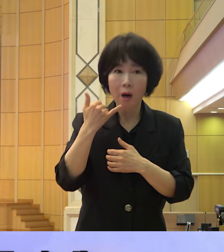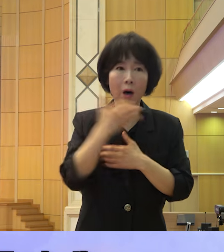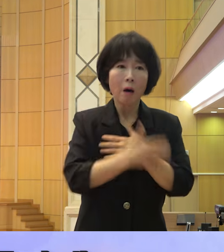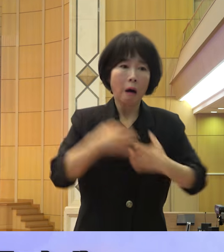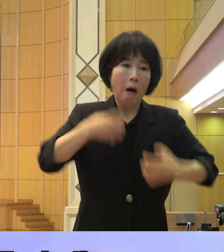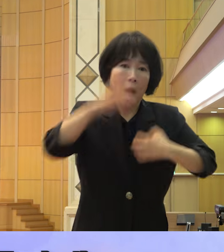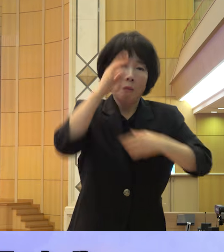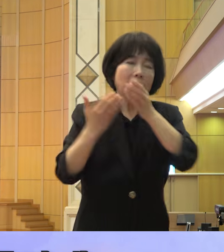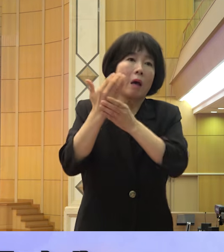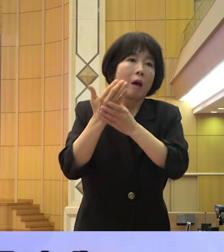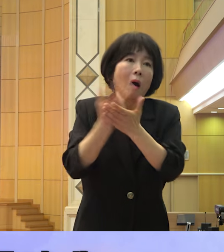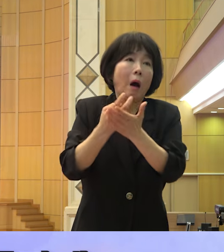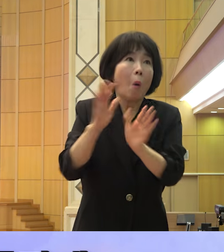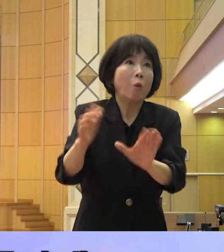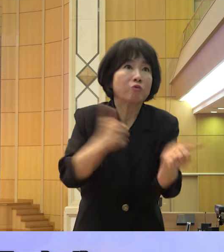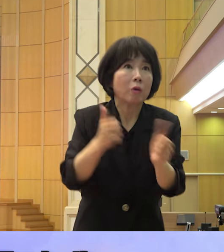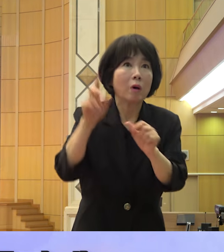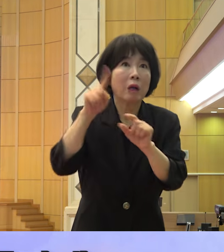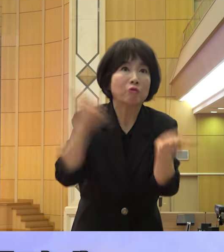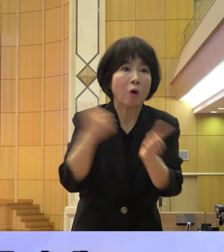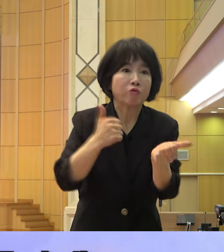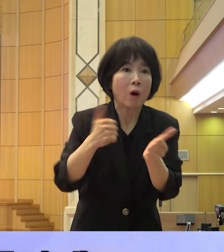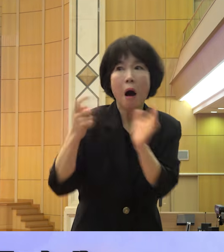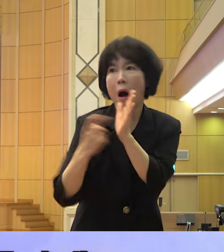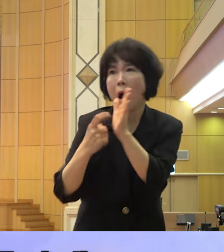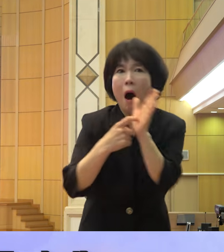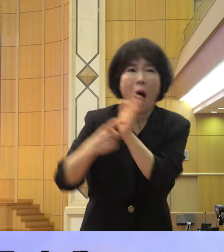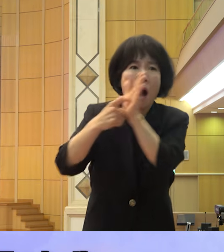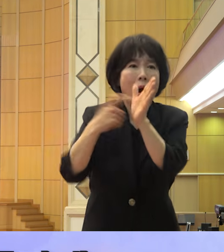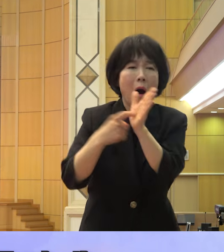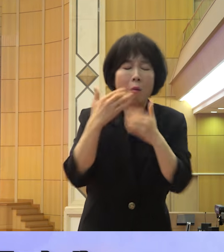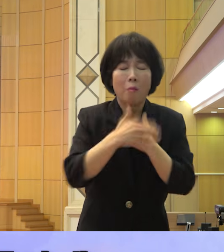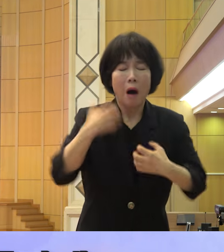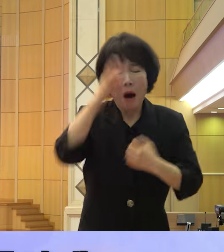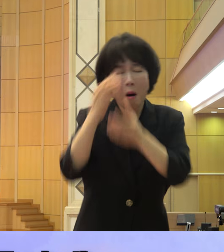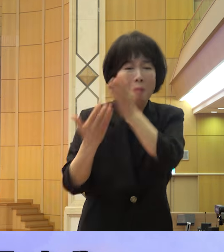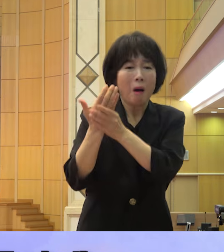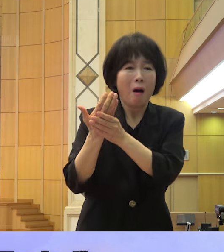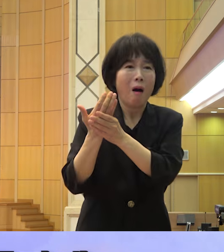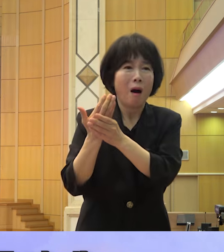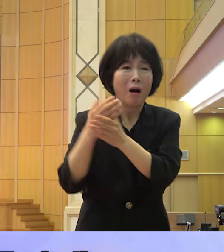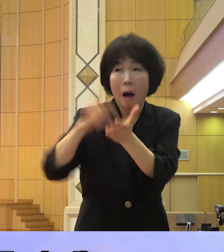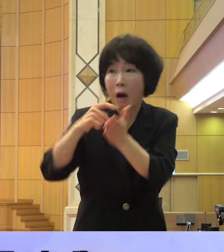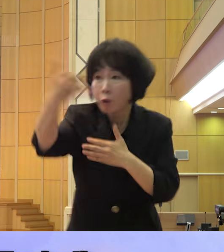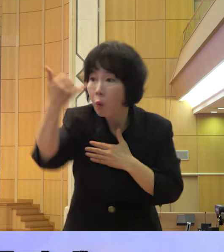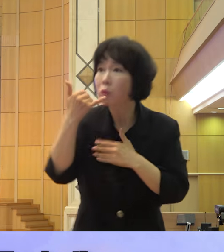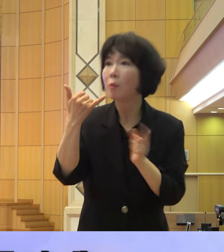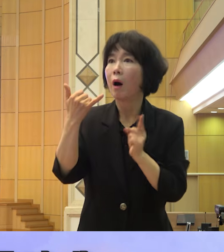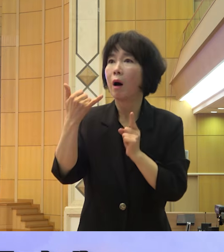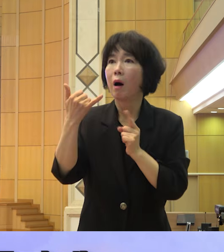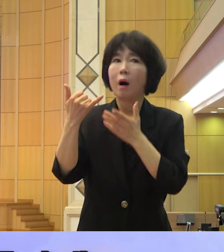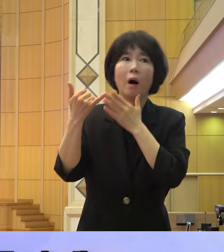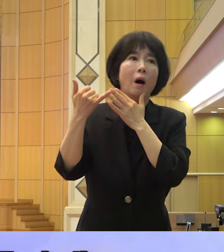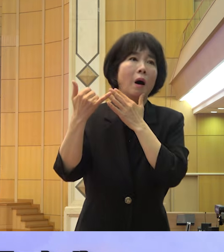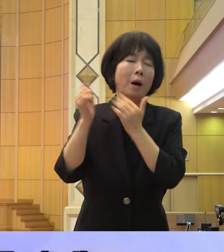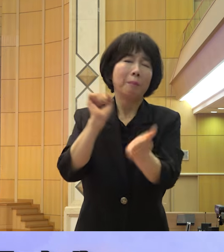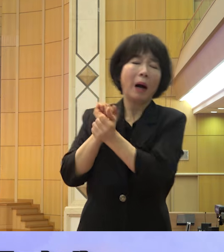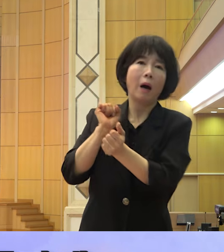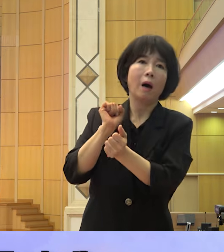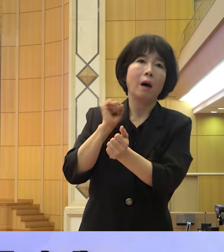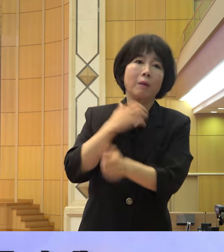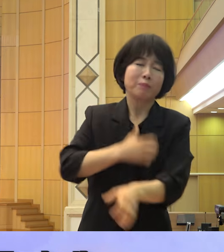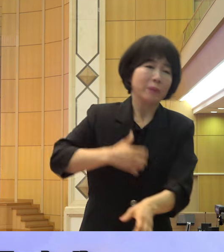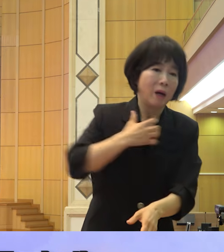죽냐 내일 아침은 죽냐 사냐 막 할 정도로 막 연락이 왔어요. 제가요 그분들로